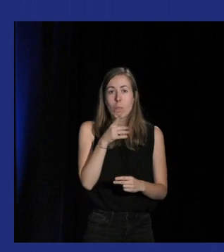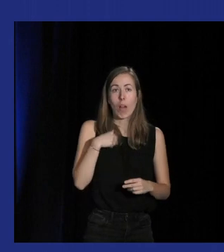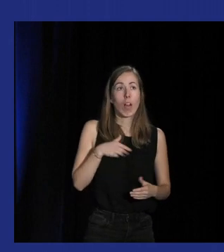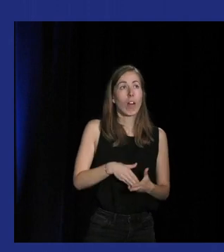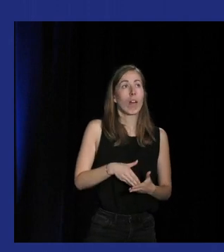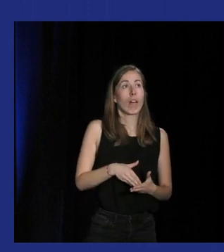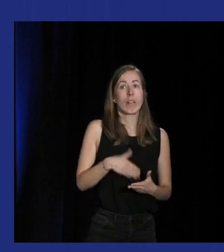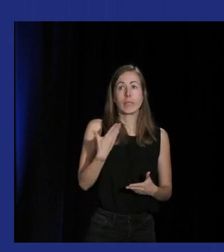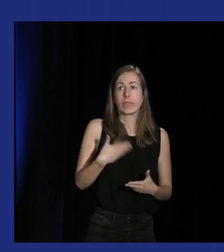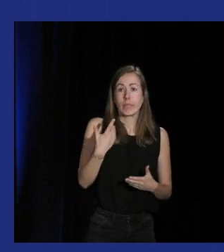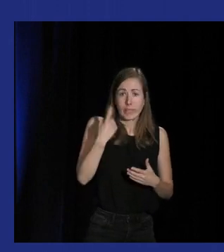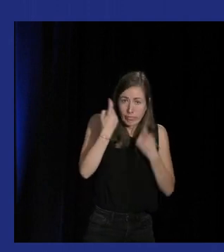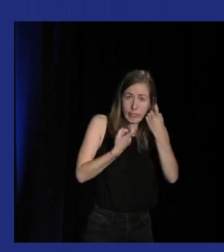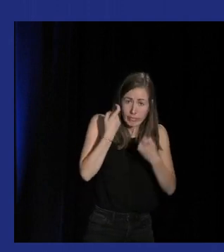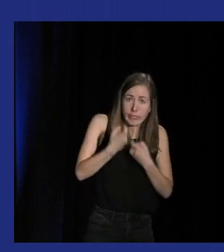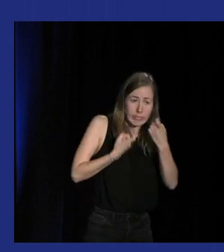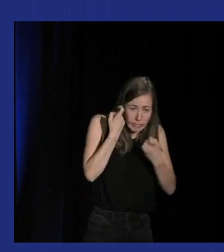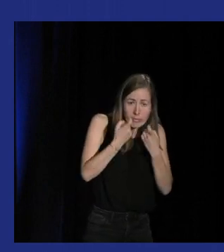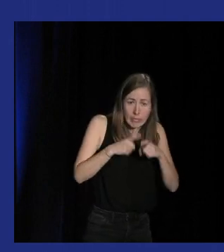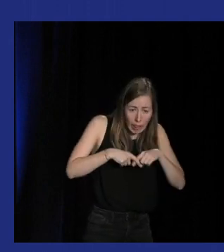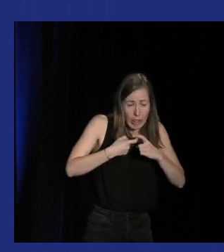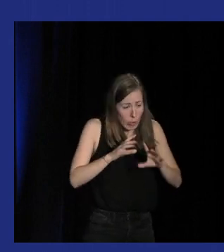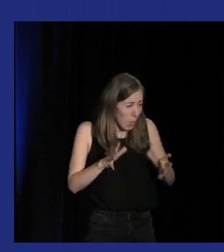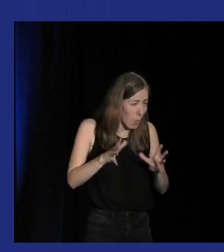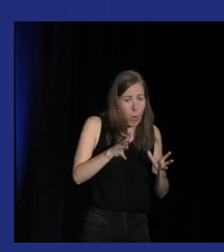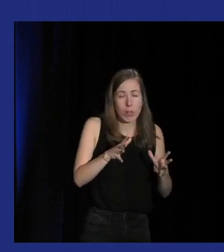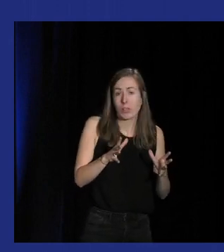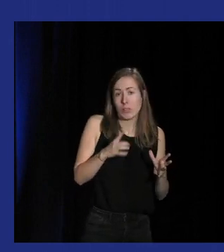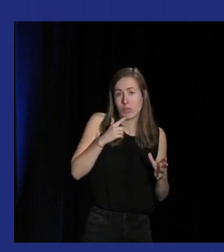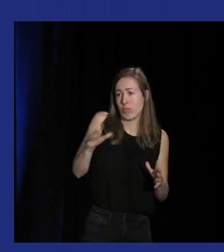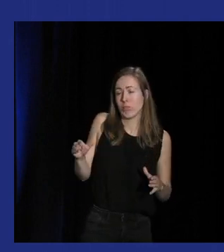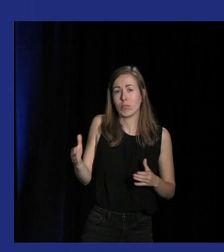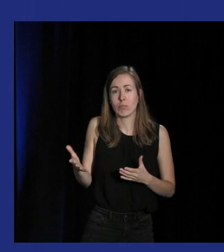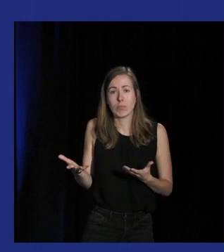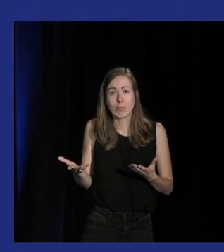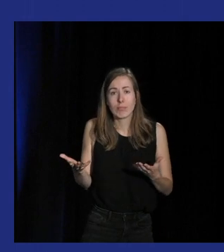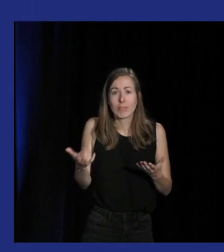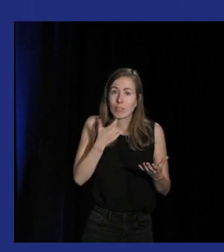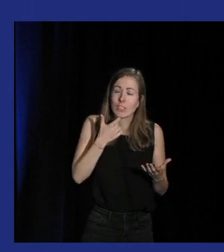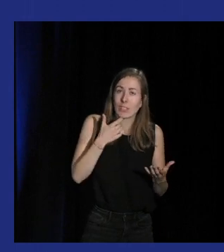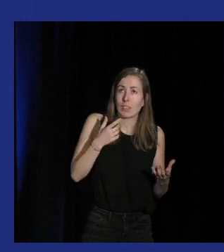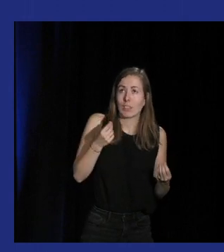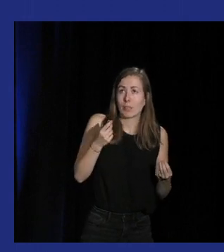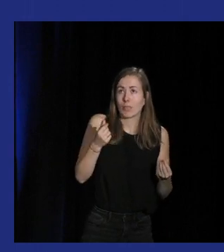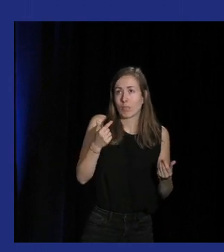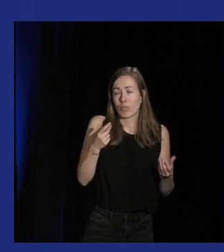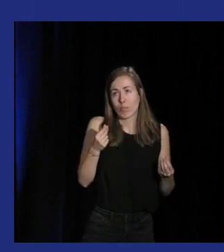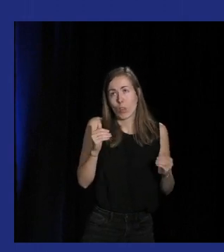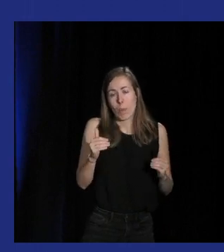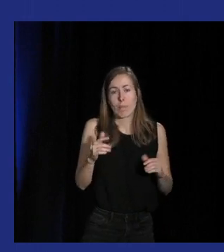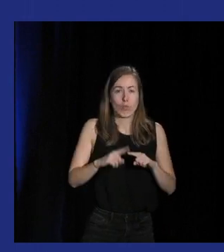juste rester galéré comme ça et essayer de pas trop tout casser mais ça va être plutôt ça va être quand même un truc